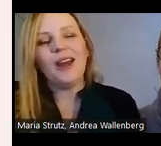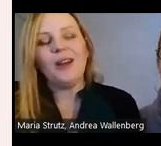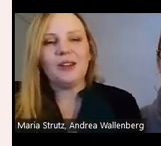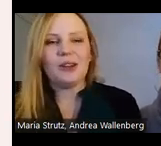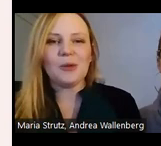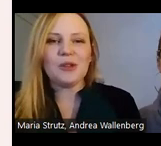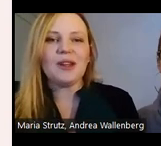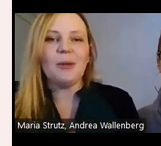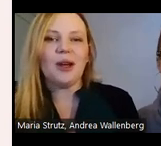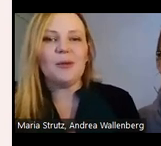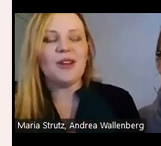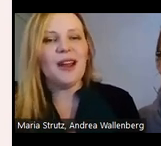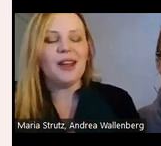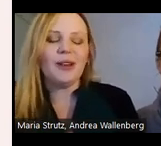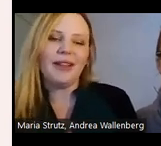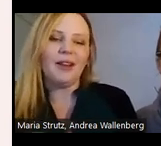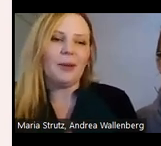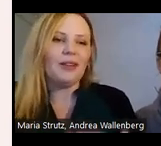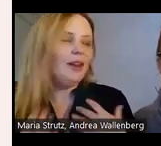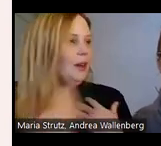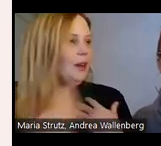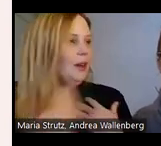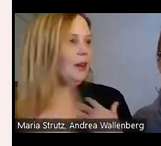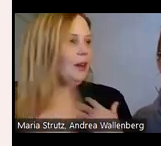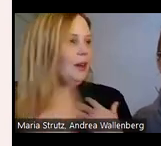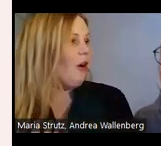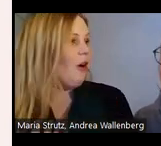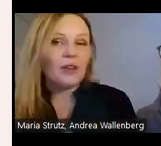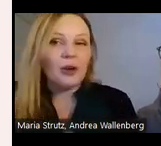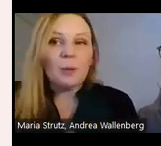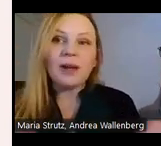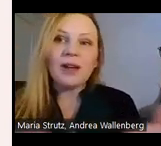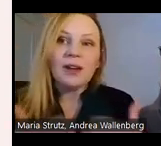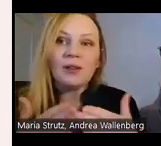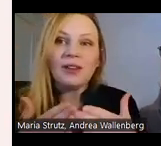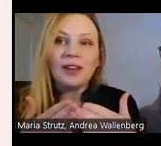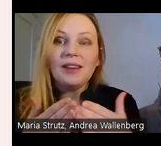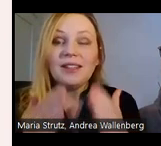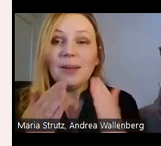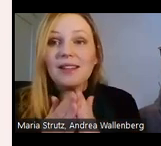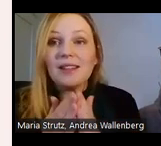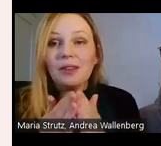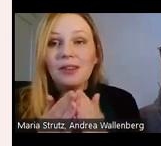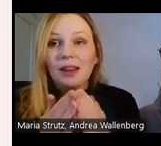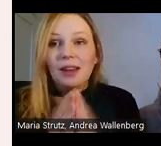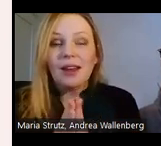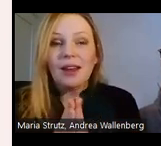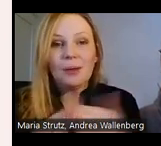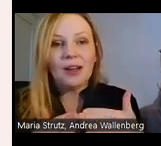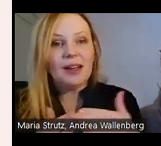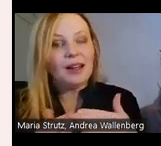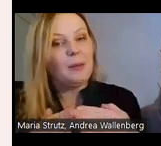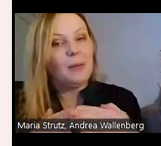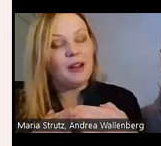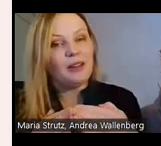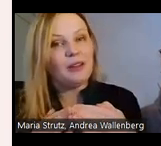Och här har vi en illustration som visar kommunikationstriangeln. Och det handlar om att du och jag, vi upplever någonting gemensamt. Och